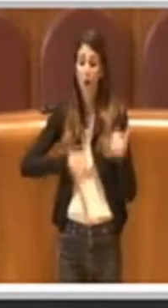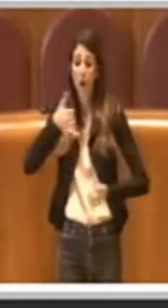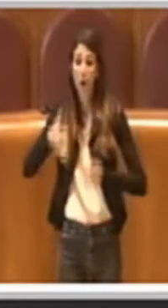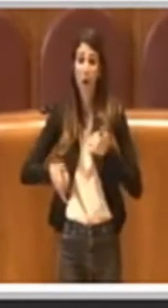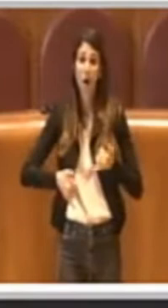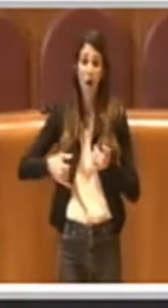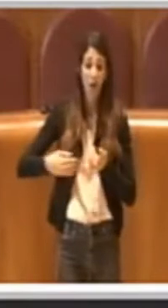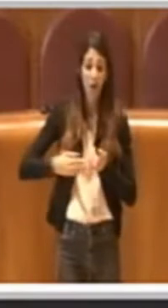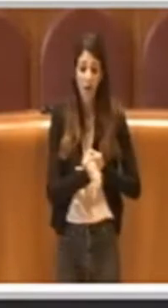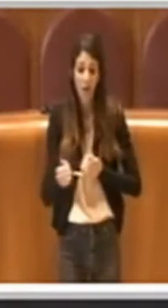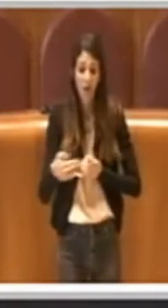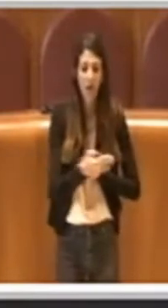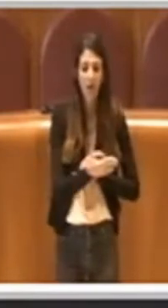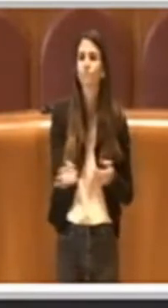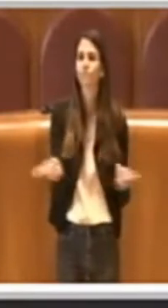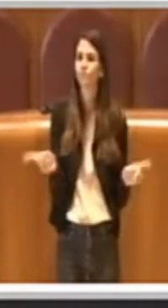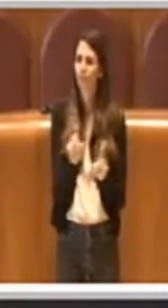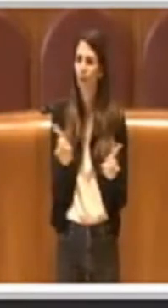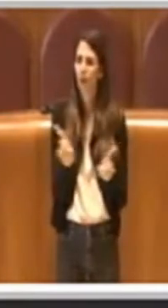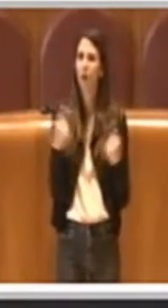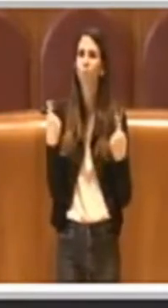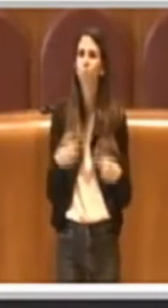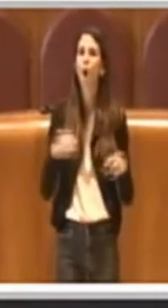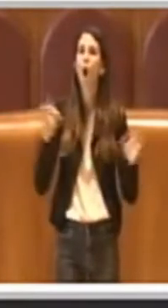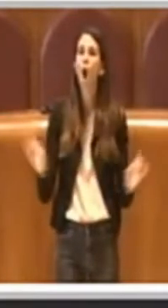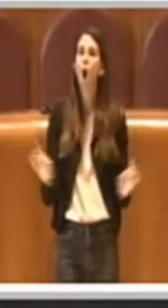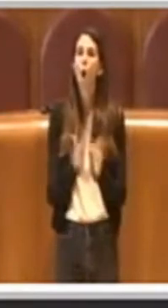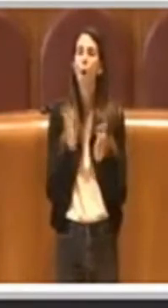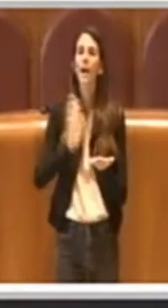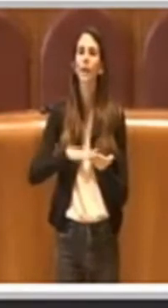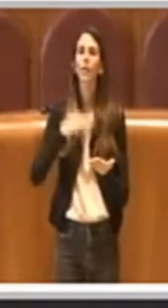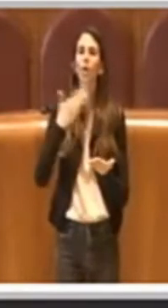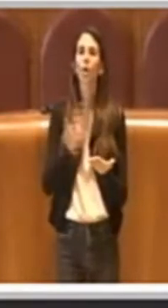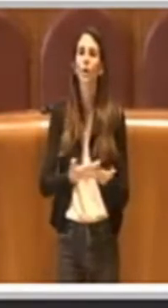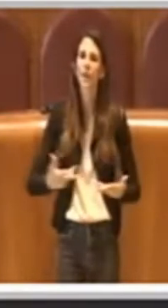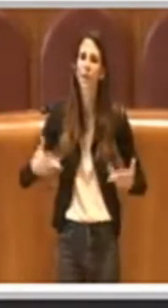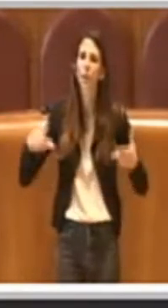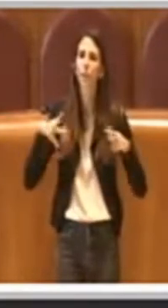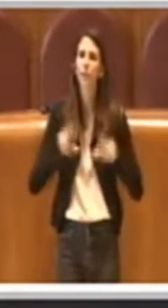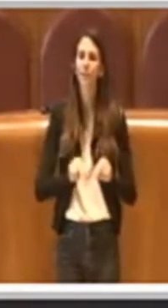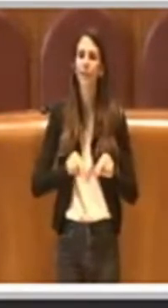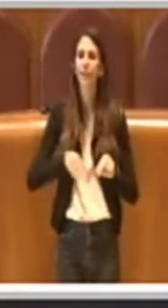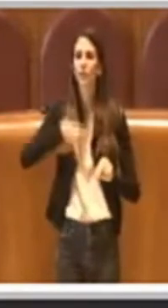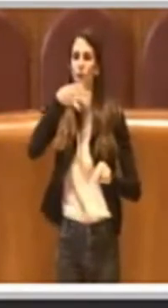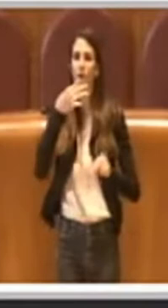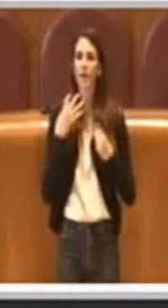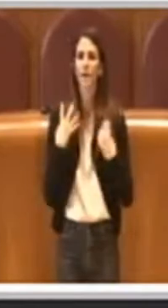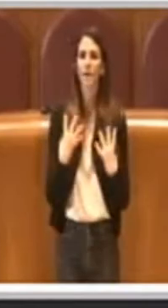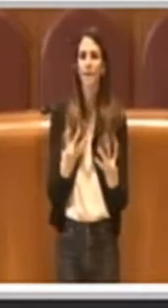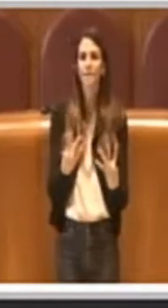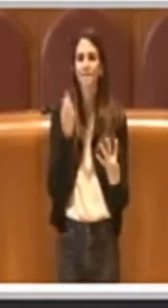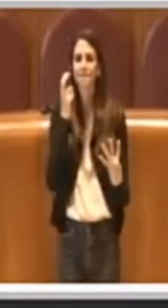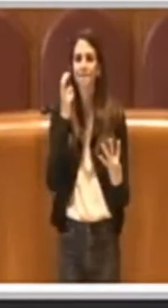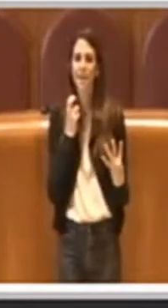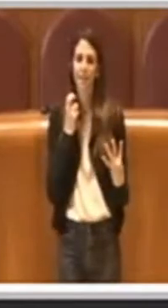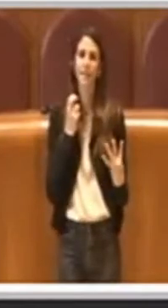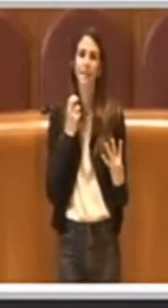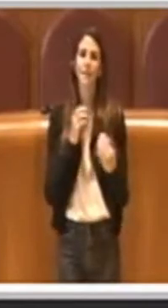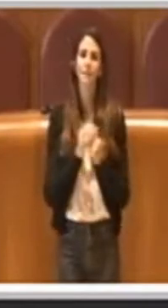di riqualificazione di tante aree verdi che vengono attraversate tra cui anche